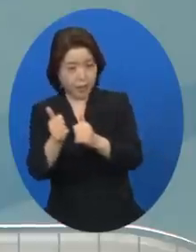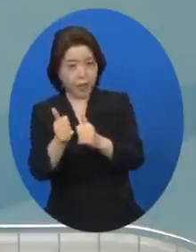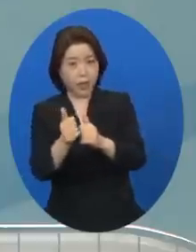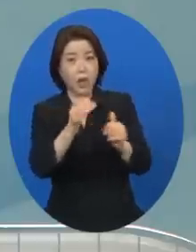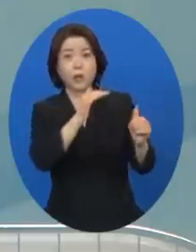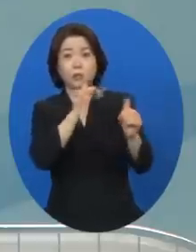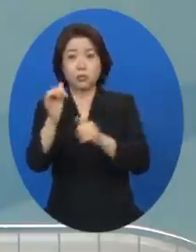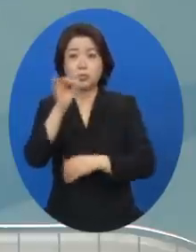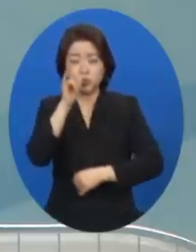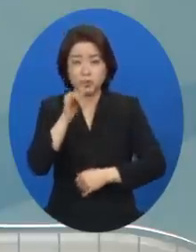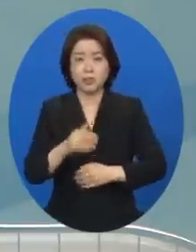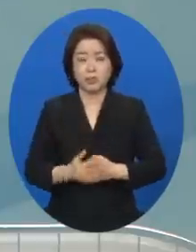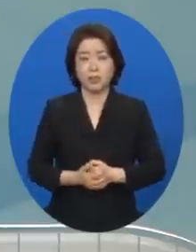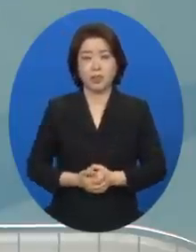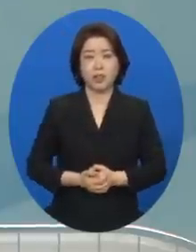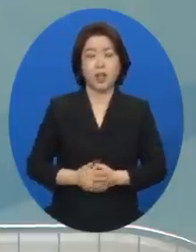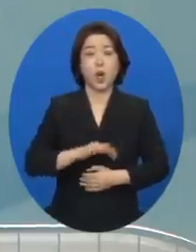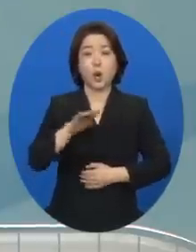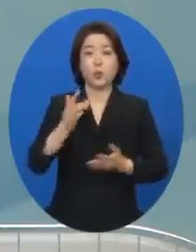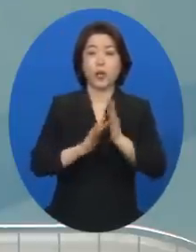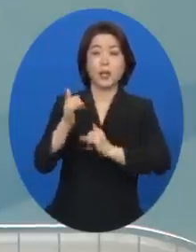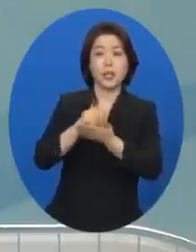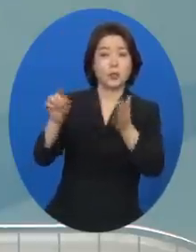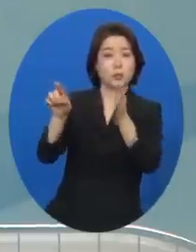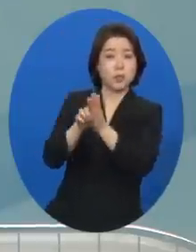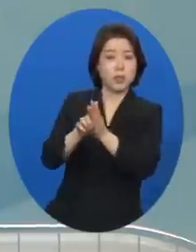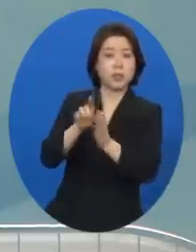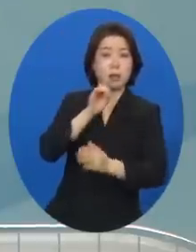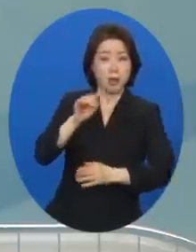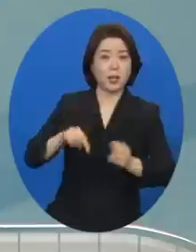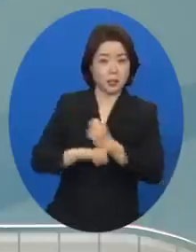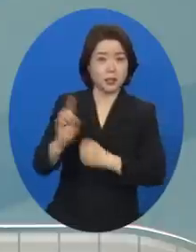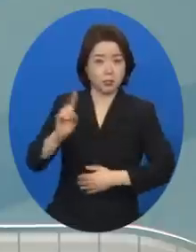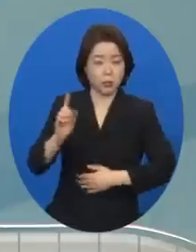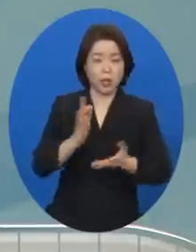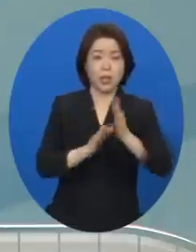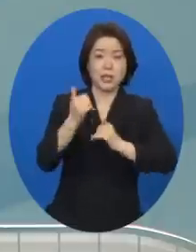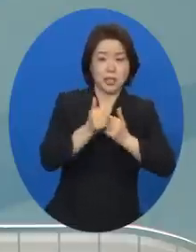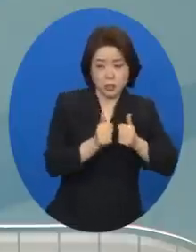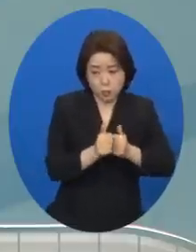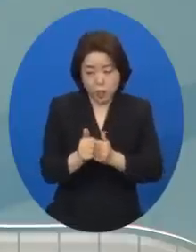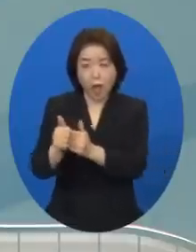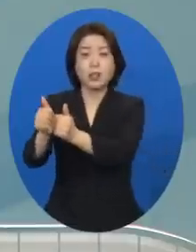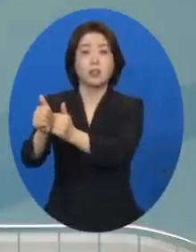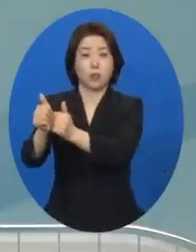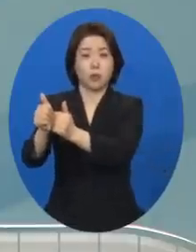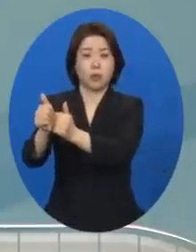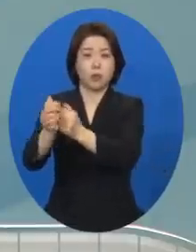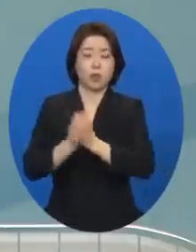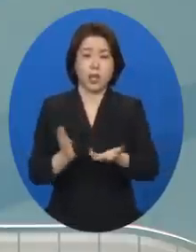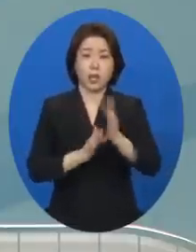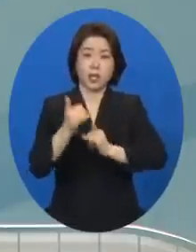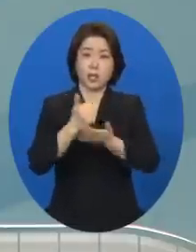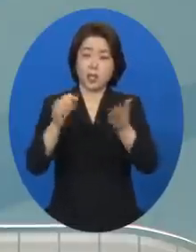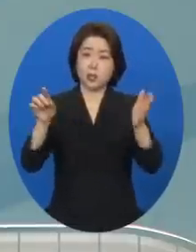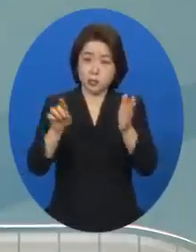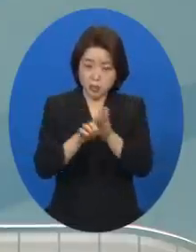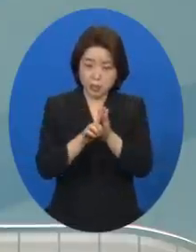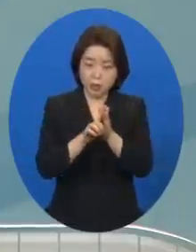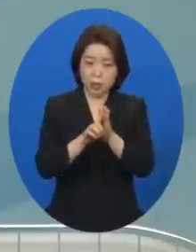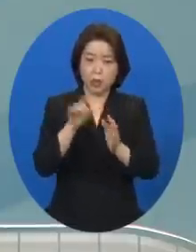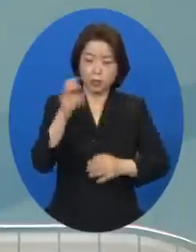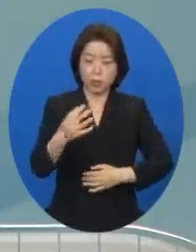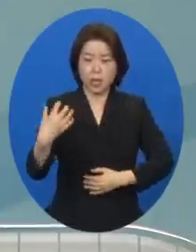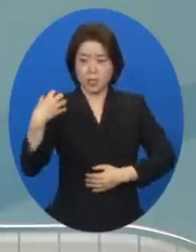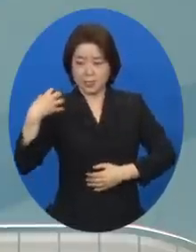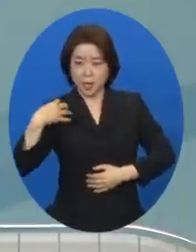부르셨어요 그 우리가 예수님을 믿는 것은 예수님을 따르는 겁니다 그래 예수 믿는 것도 사명 감당하는